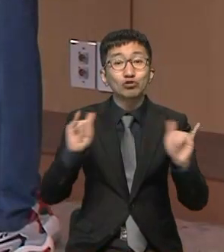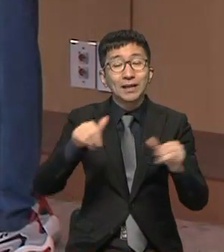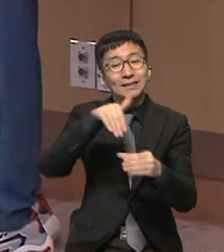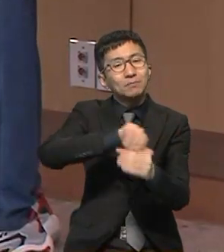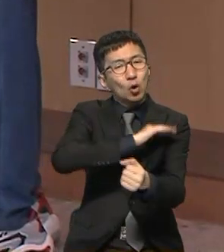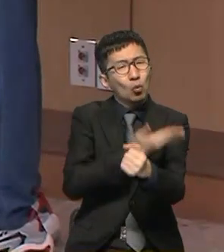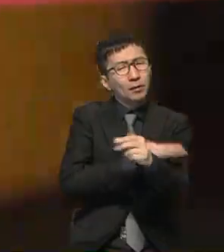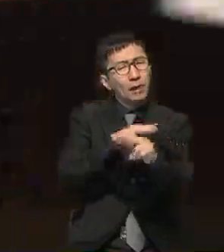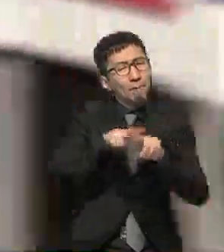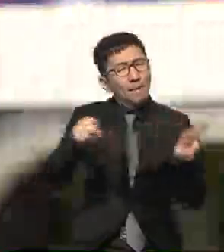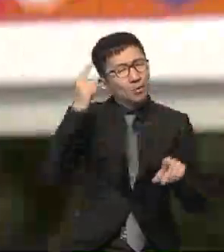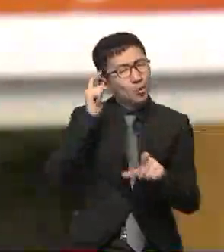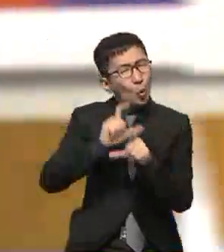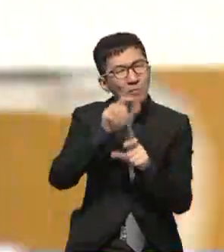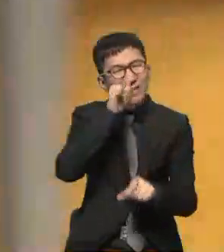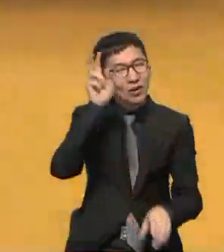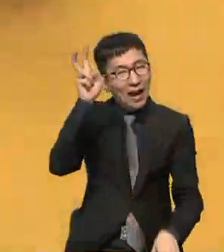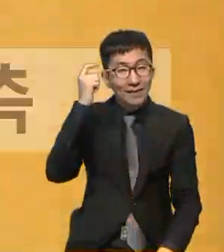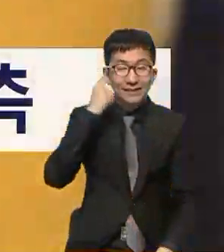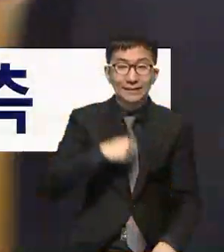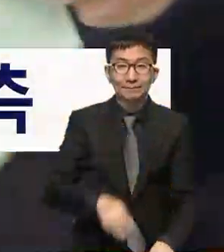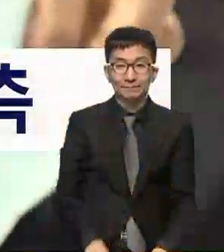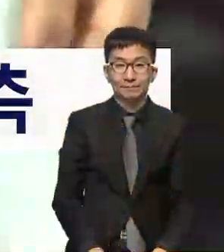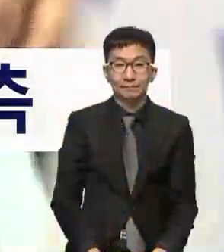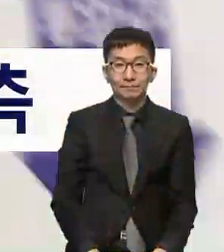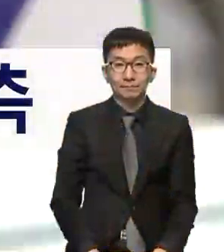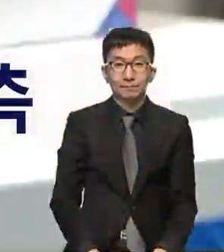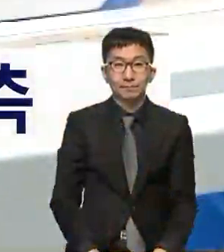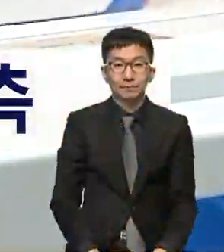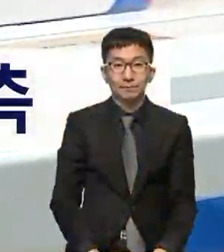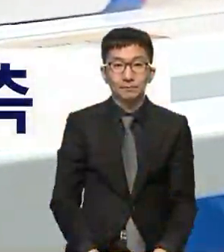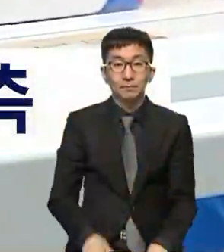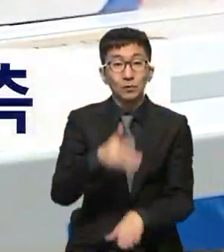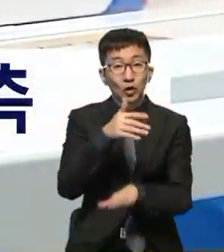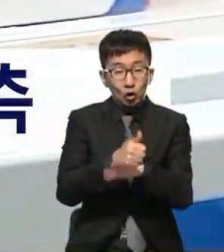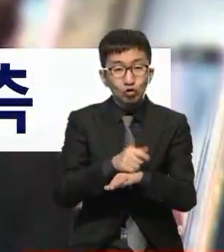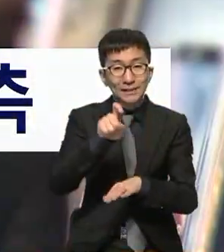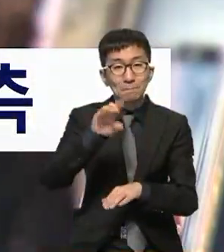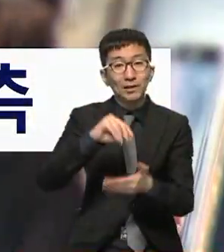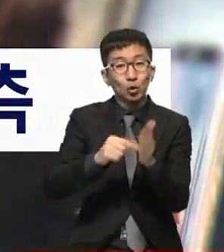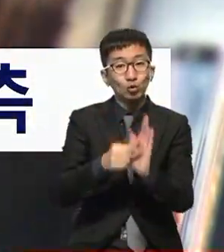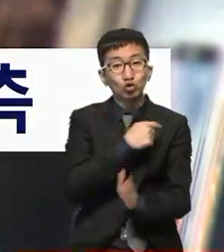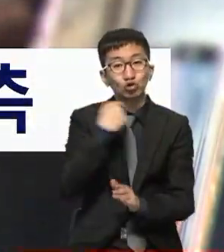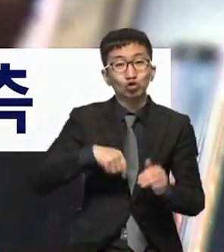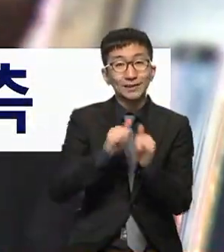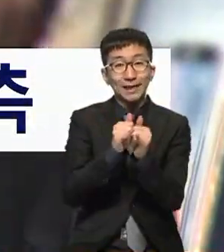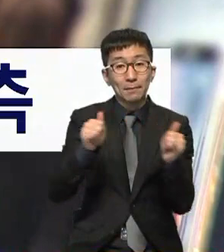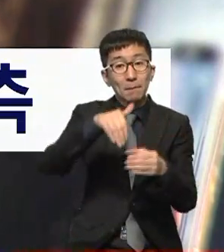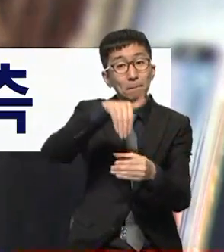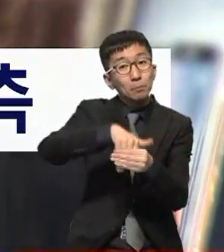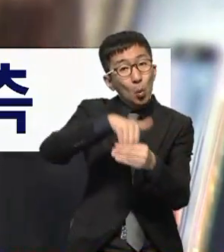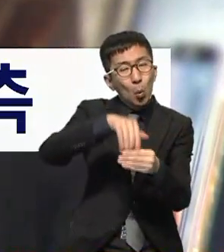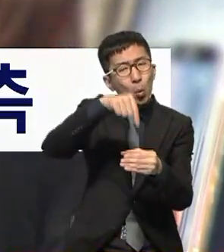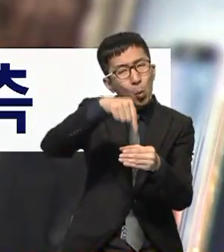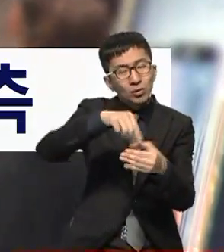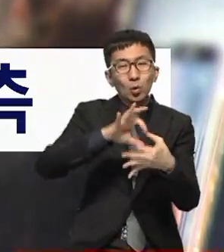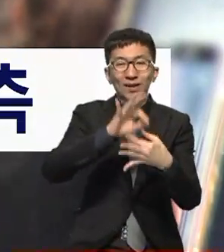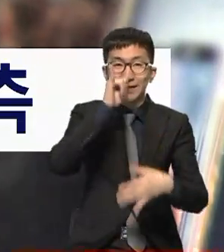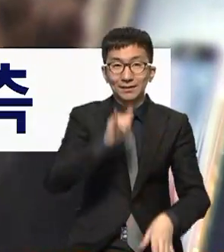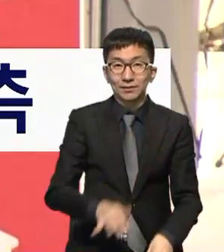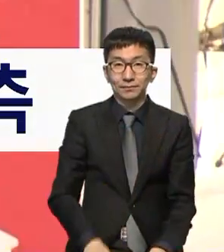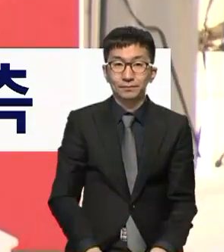참정권 폐지까지 염두에 둔 것 아니냐는 해석도 나옵니다. 이렇게 되면 10만 명에 달하는 중국인들의 투표권에